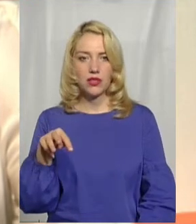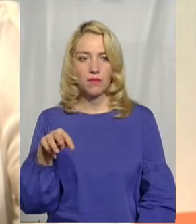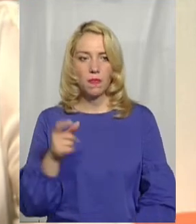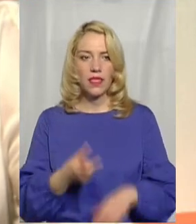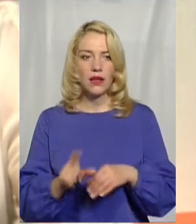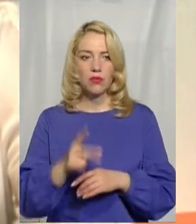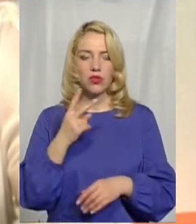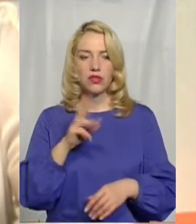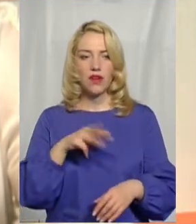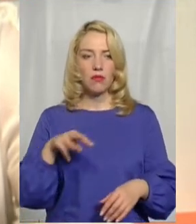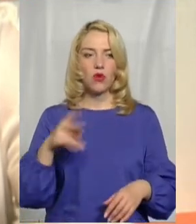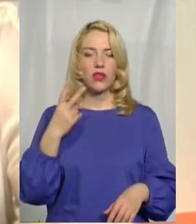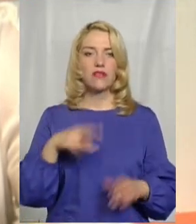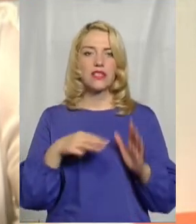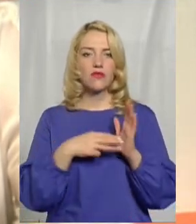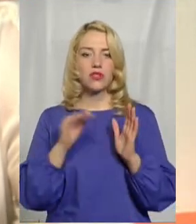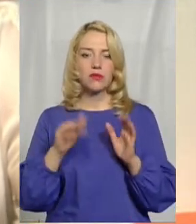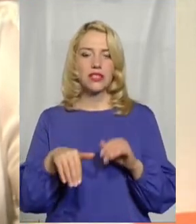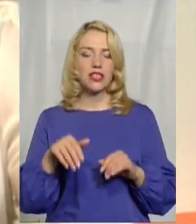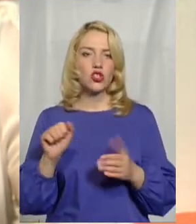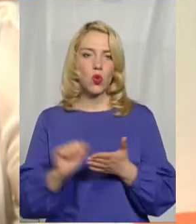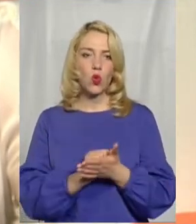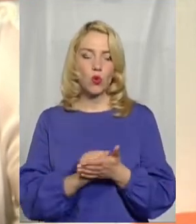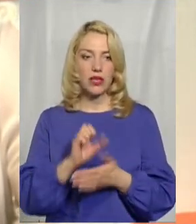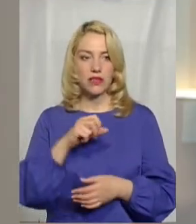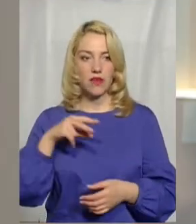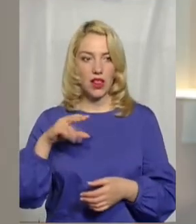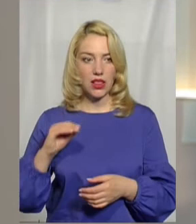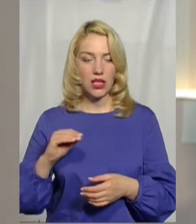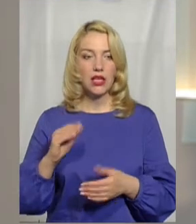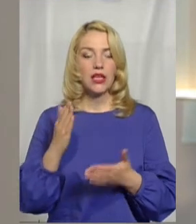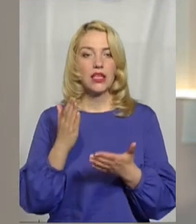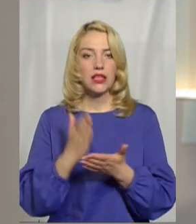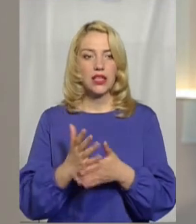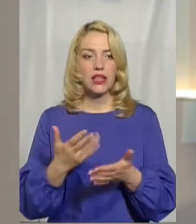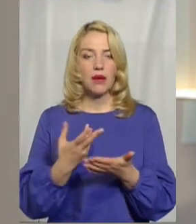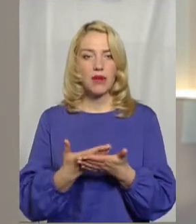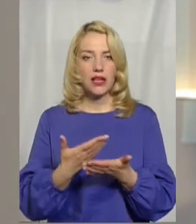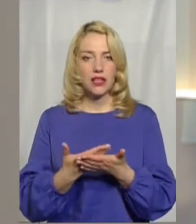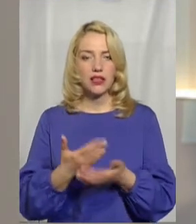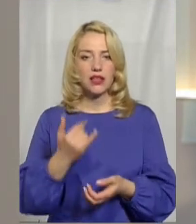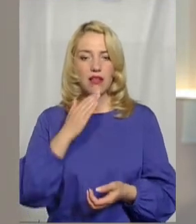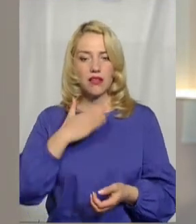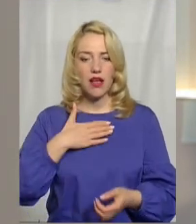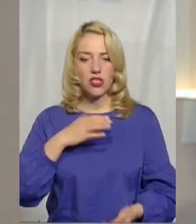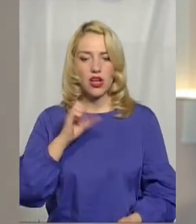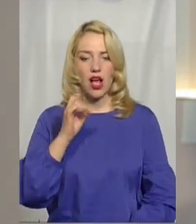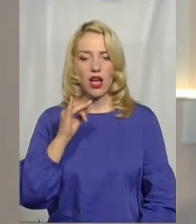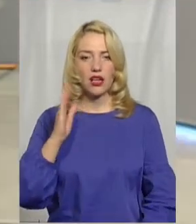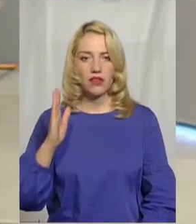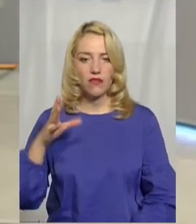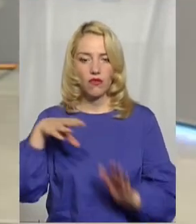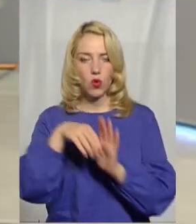понад 2 мільйони 28 тисяч документів. Але є, наприклад, і наш архів входить там в